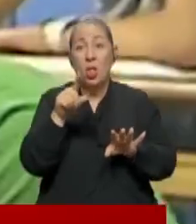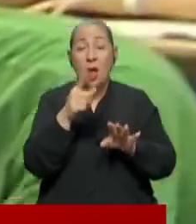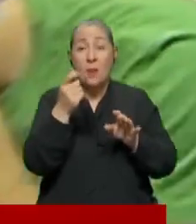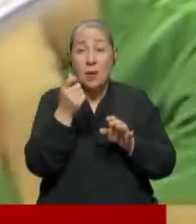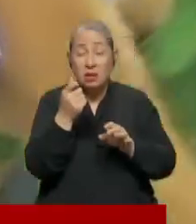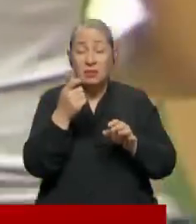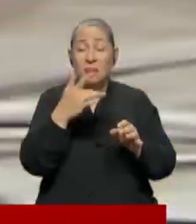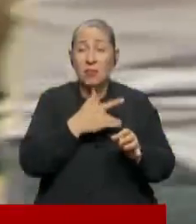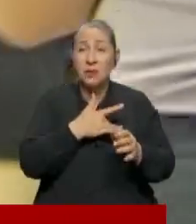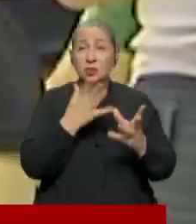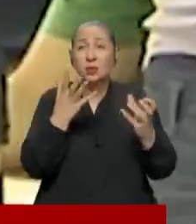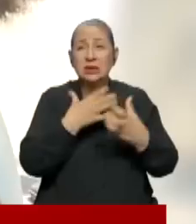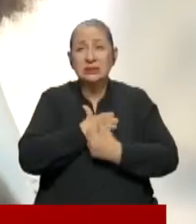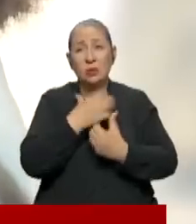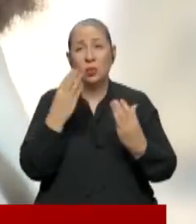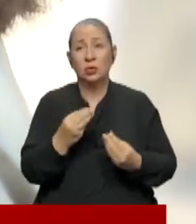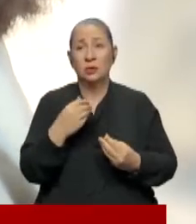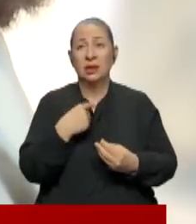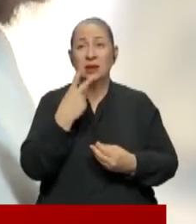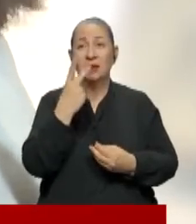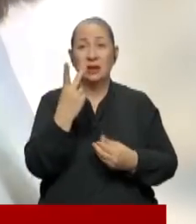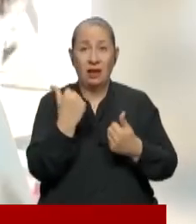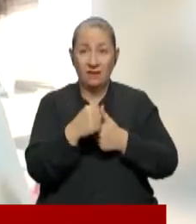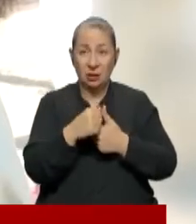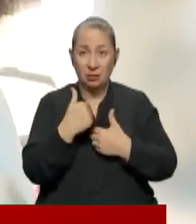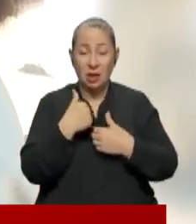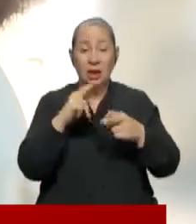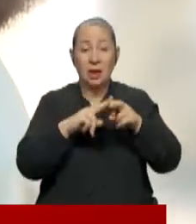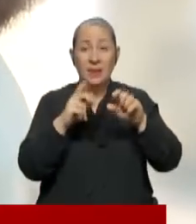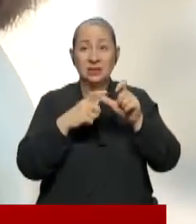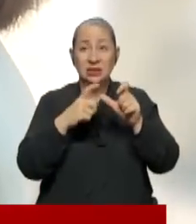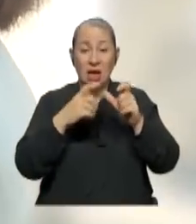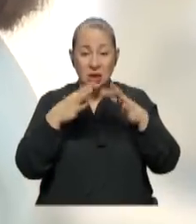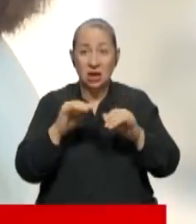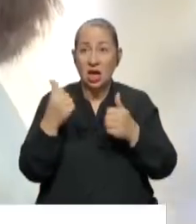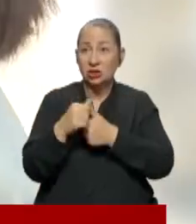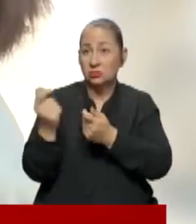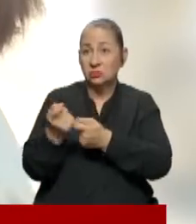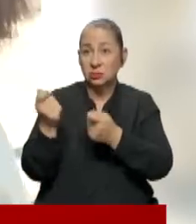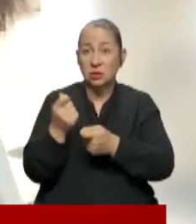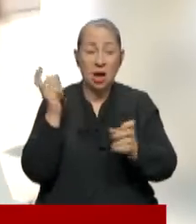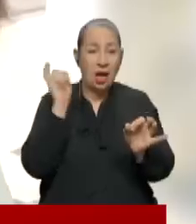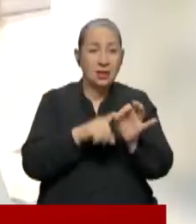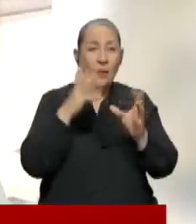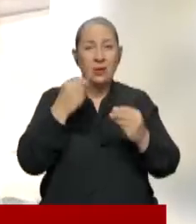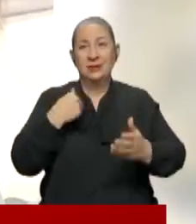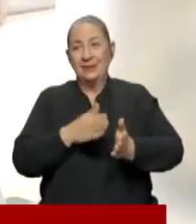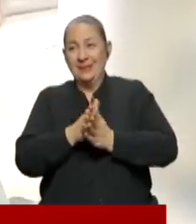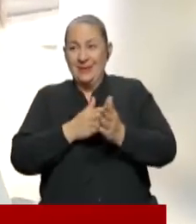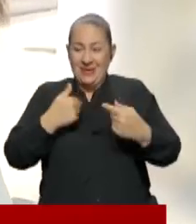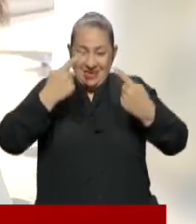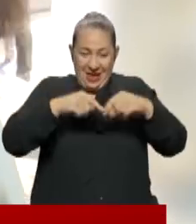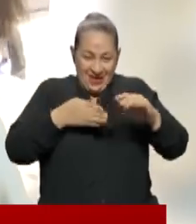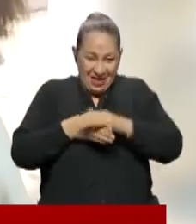maddi manevi çoktan mağdur oldular bile. Ben 2 yıllık bir evliyim. Ben KPSS'ye hazırlanırken eşim çalıştı. Atanabileceğim düşüncesiyle